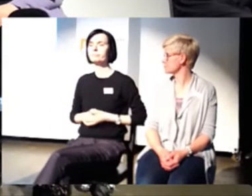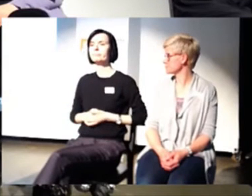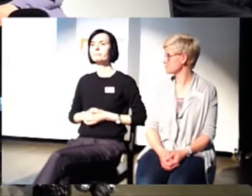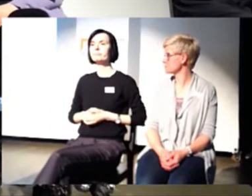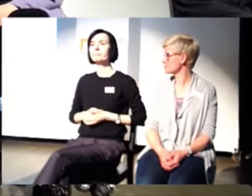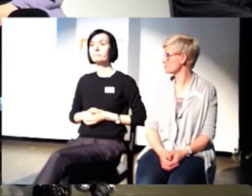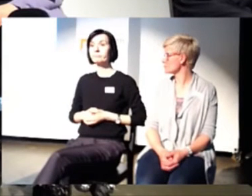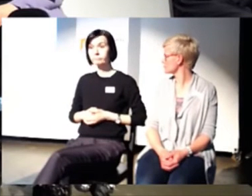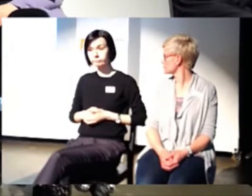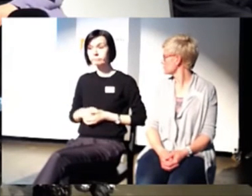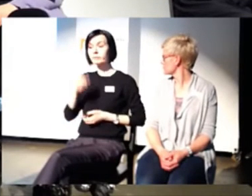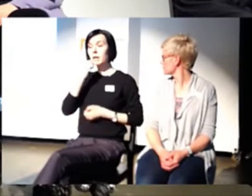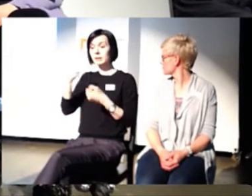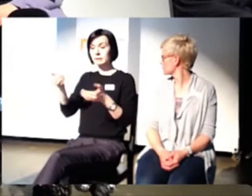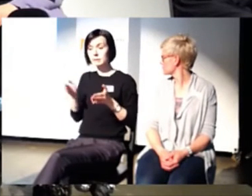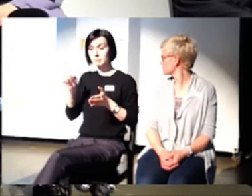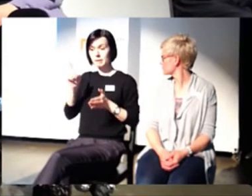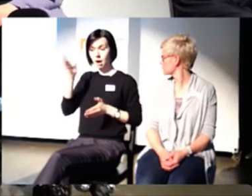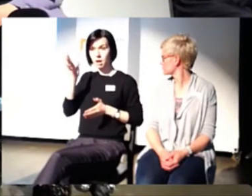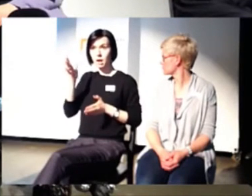Millä ajalla residenssipaikka voi hakea?